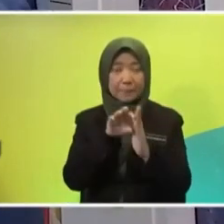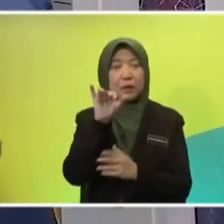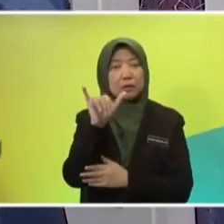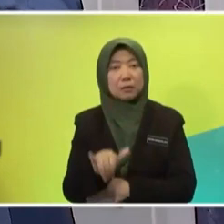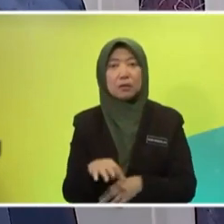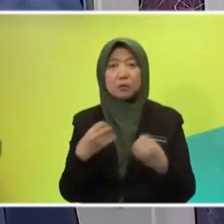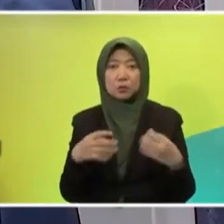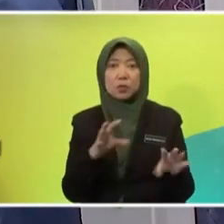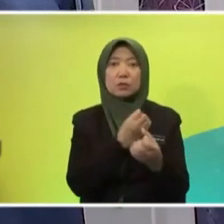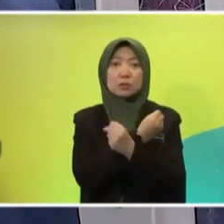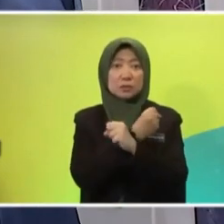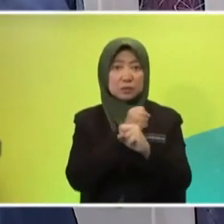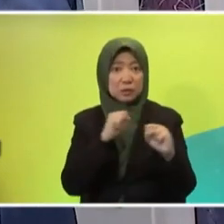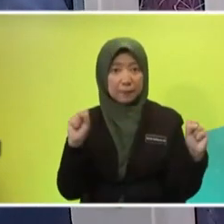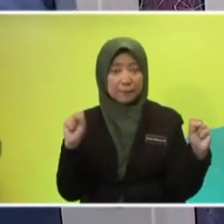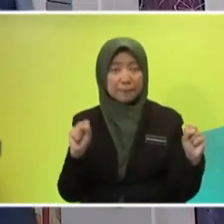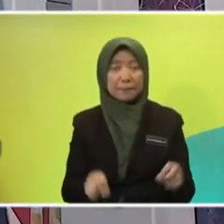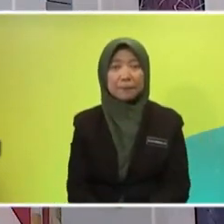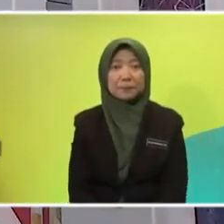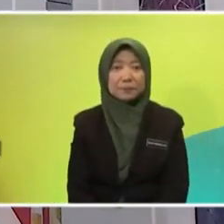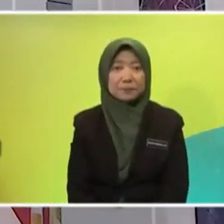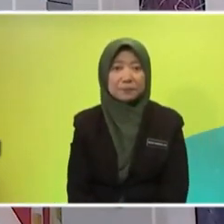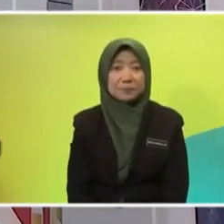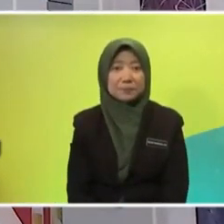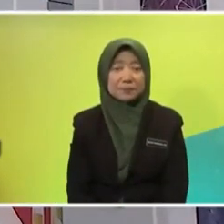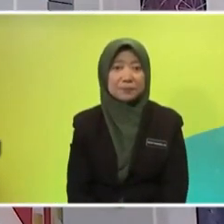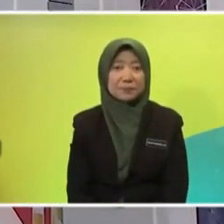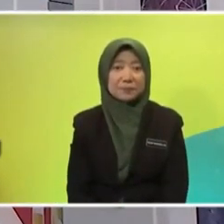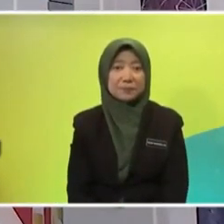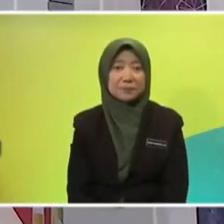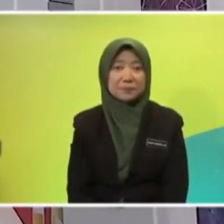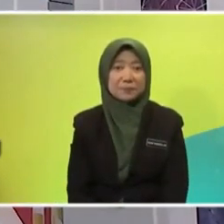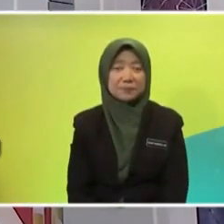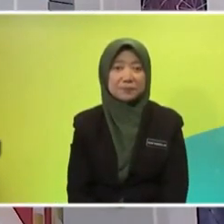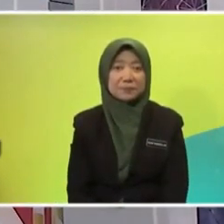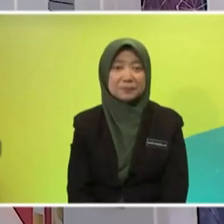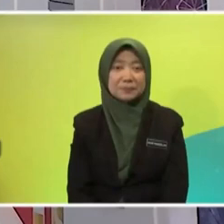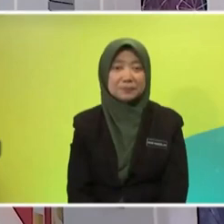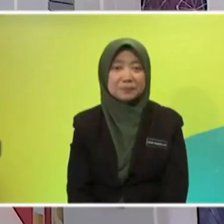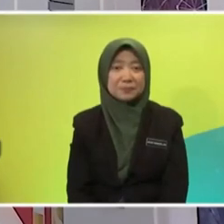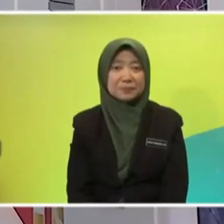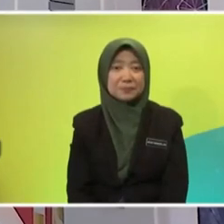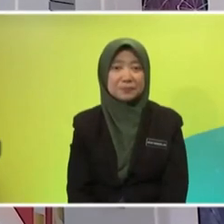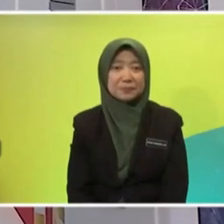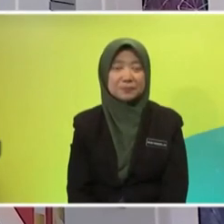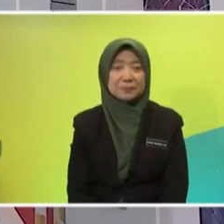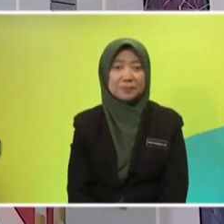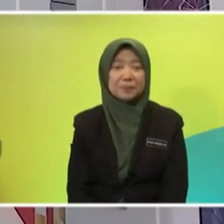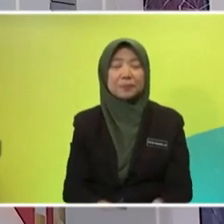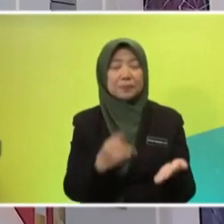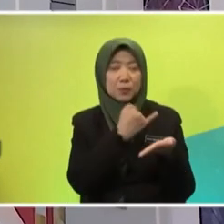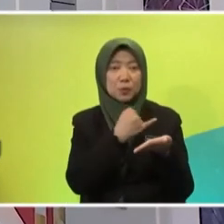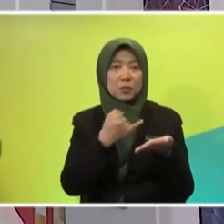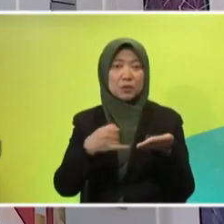cikgu tunjukkan bagaimana cikgu lukis Arnab terlebih dahulu. Boleh? Boleh cikgu. Okey, sekarang ni kita mulakan gambar melukis